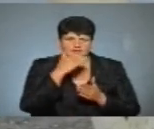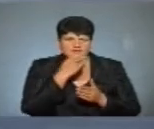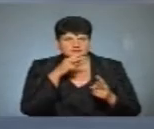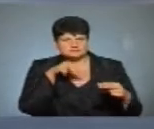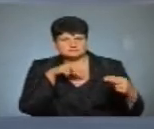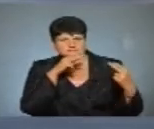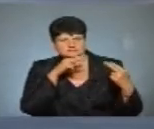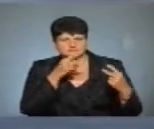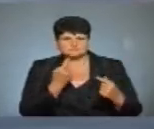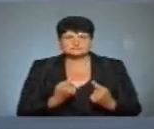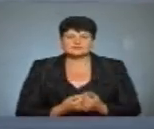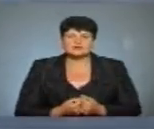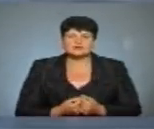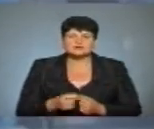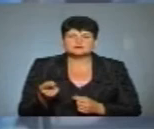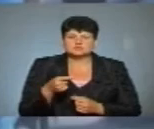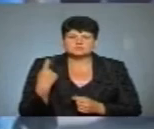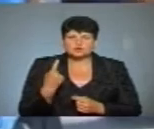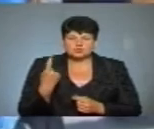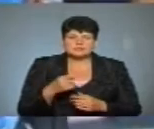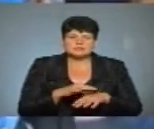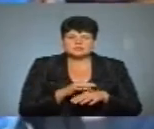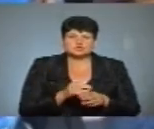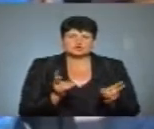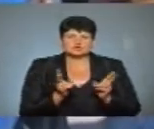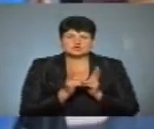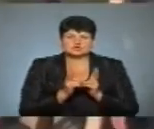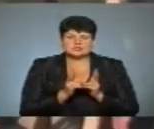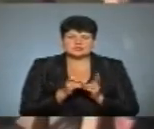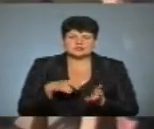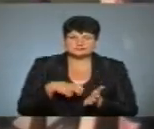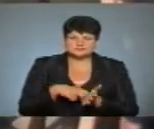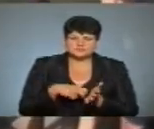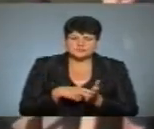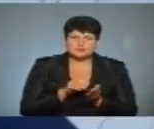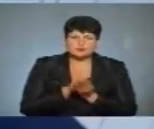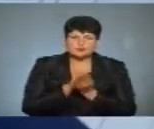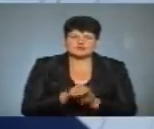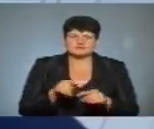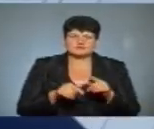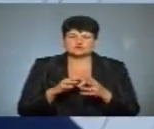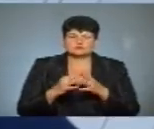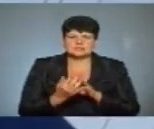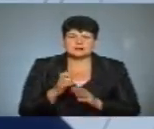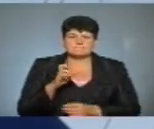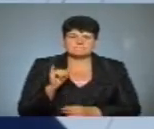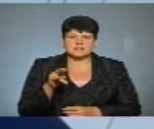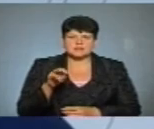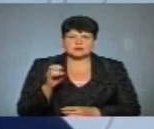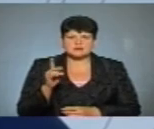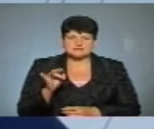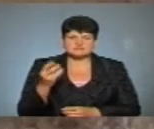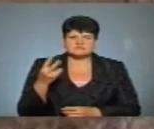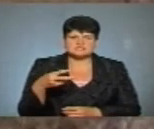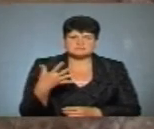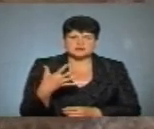на неї. На Тернопільщині тіло Дмитра земляки зустрічали навколішки. Поховали його у рідному селі на Білокруницькому кладовищі